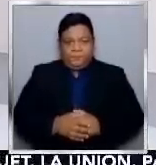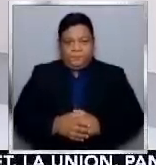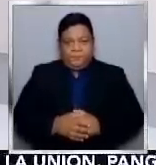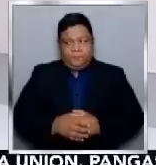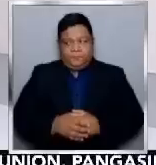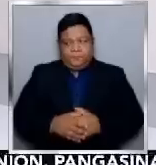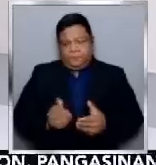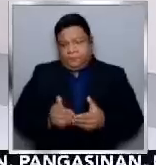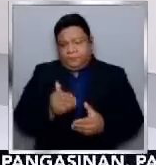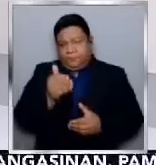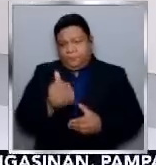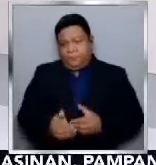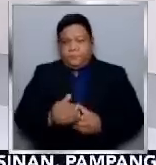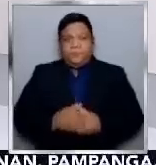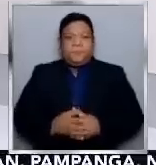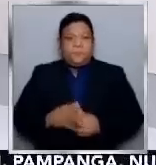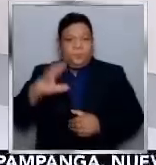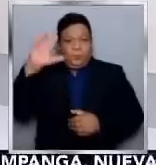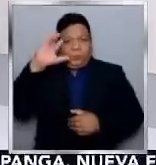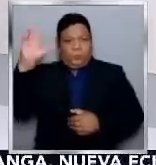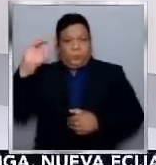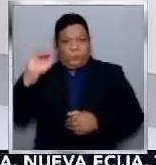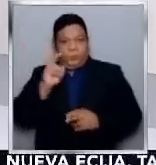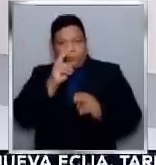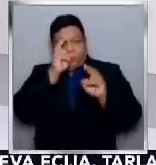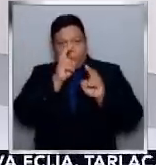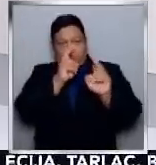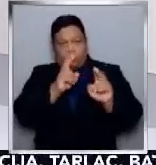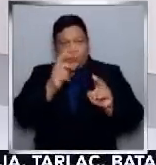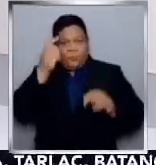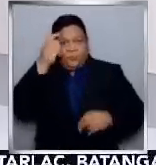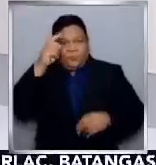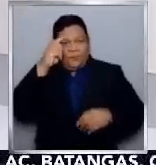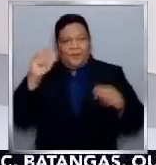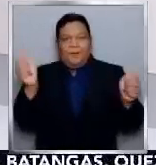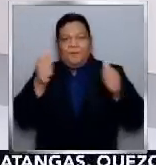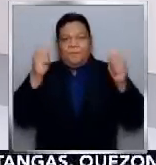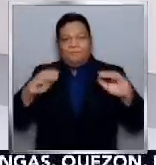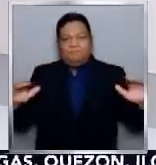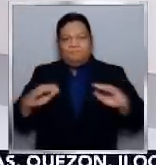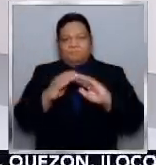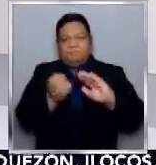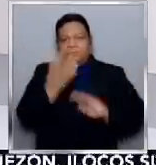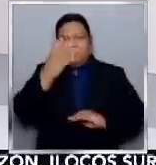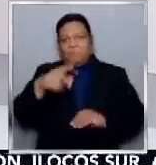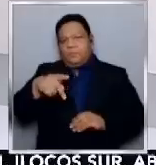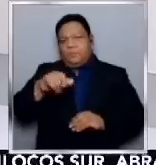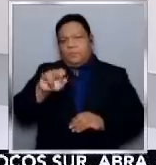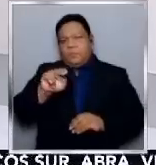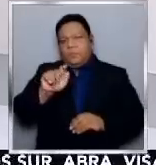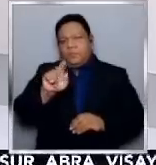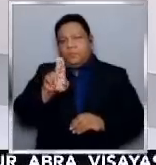Kakaibang tribute ang ginawa ng isang kabataang photographer sa anibersaryo ng pagputok ng Mount Pinatubo. Ang pagulita sa trahedya, idinaan niya